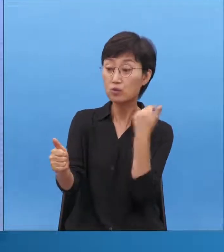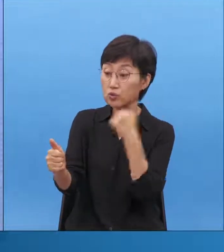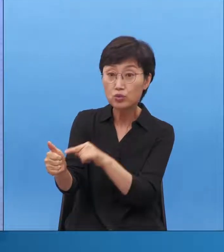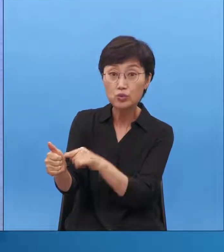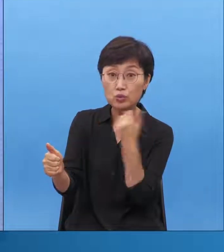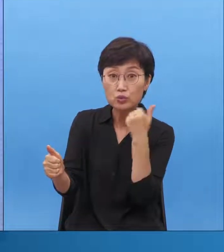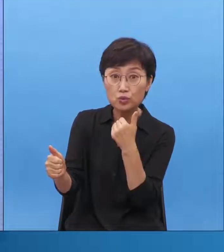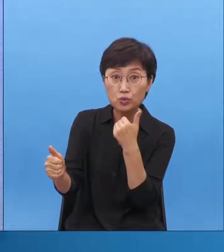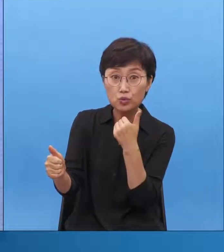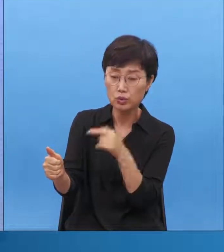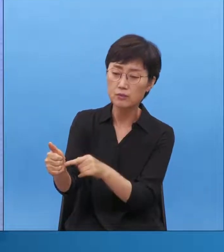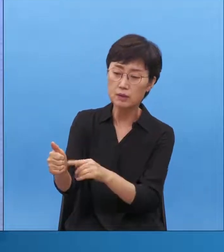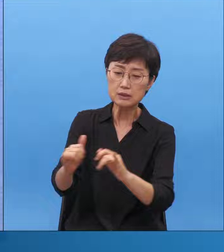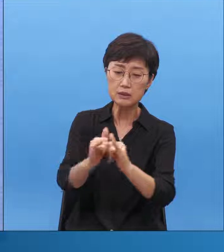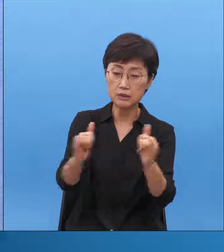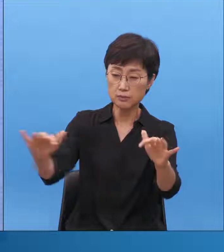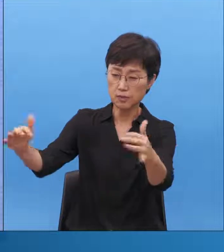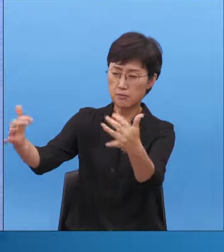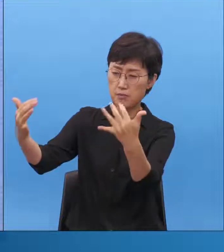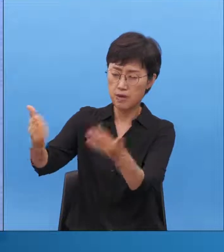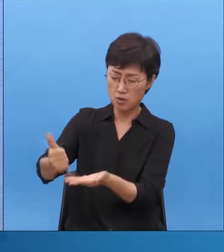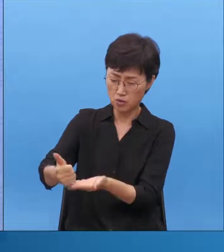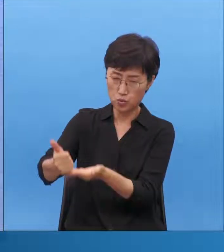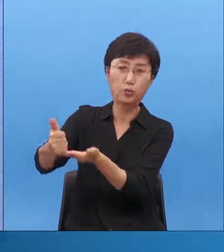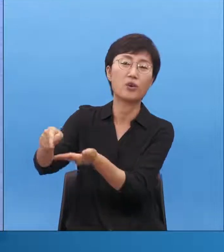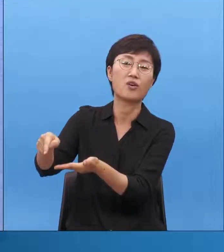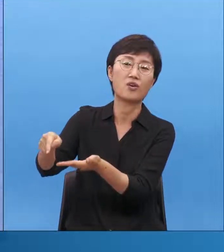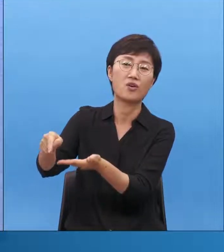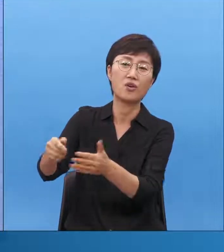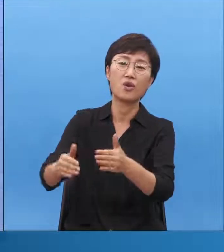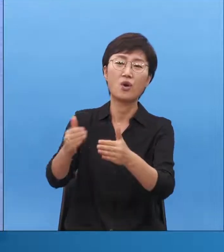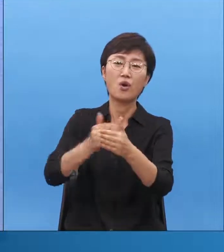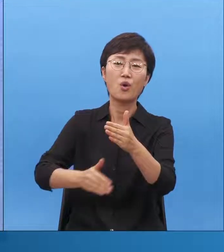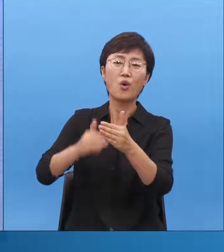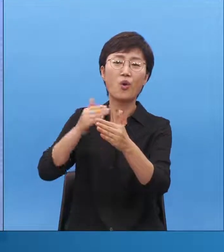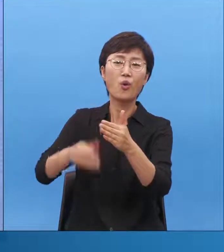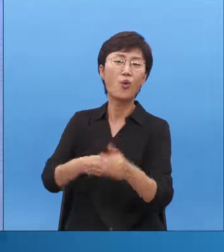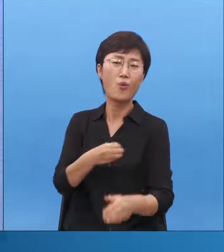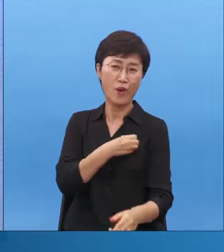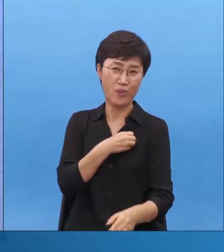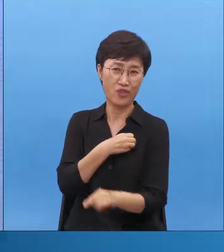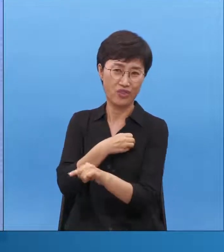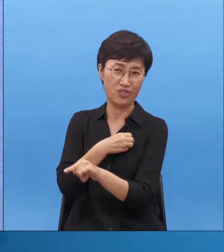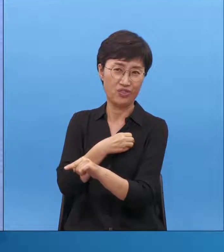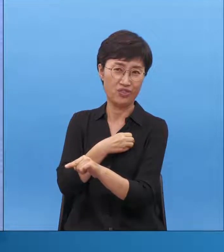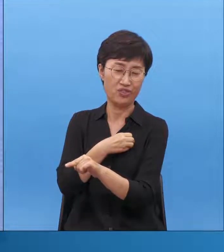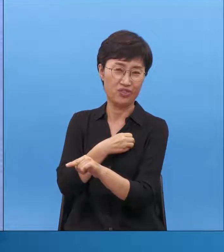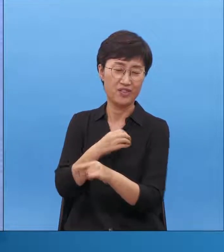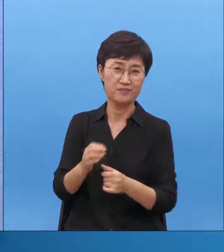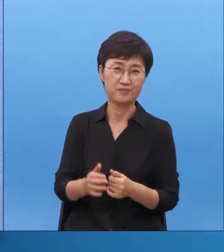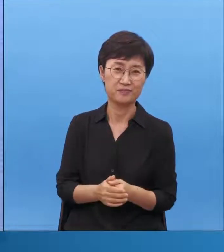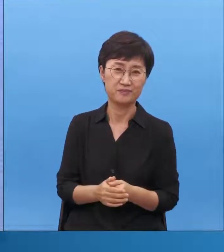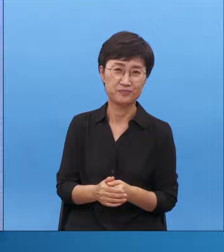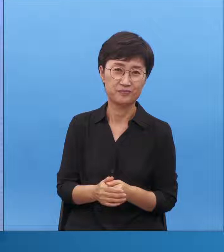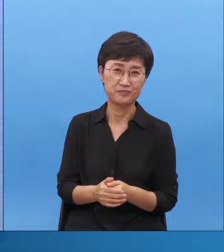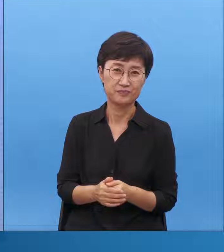존경받는 인물이고 공회원이라고 돼 있습니다. And Joseph of Arimathea, he's a respected member of the council.